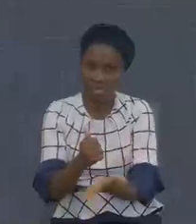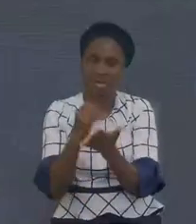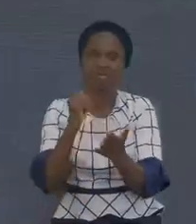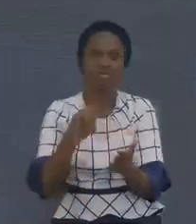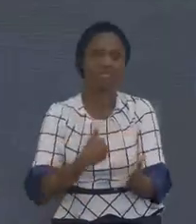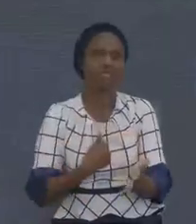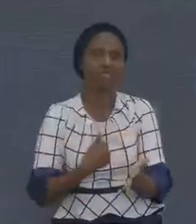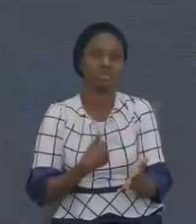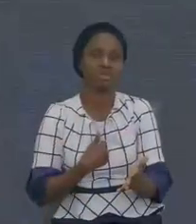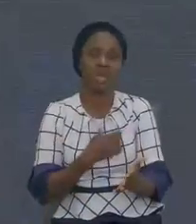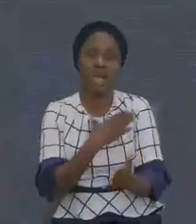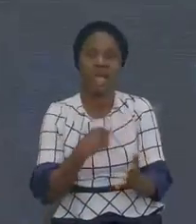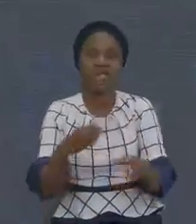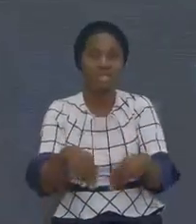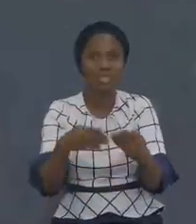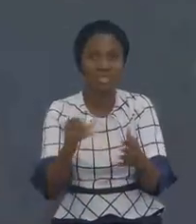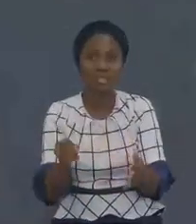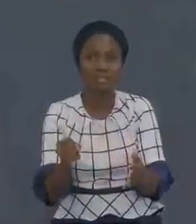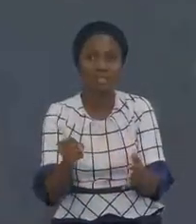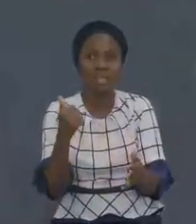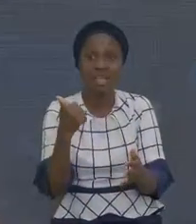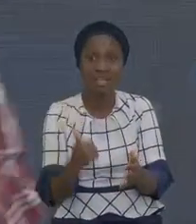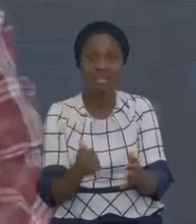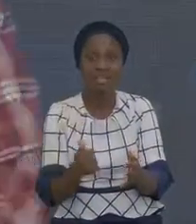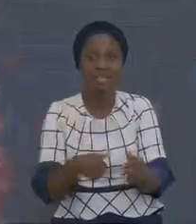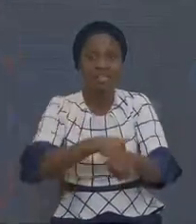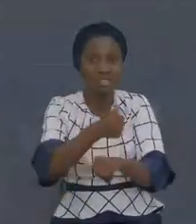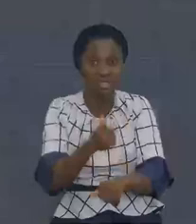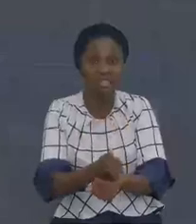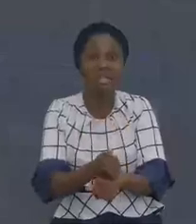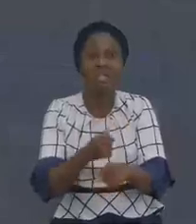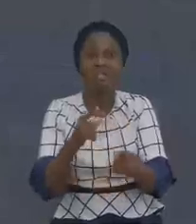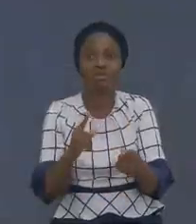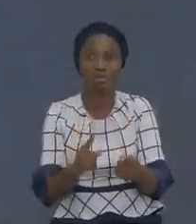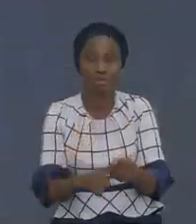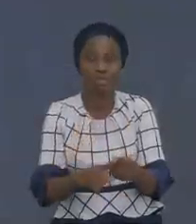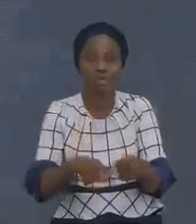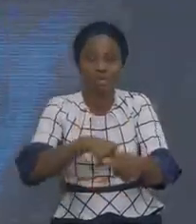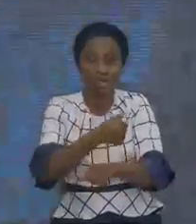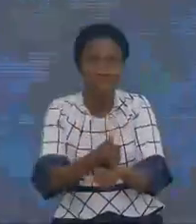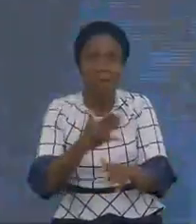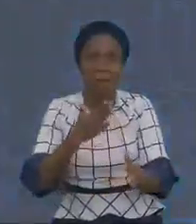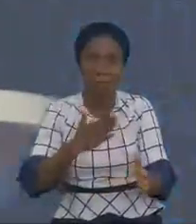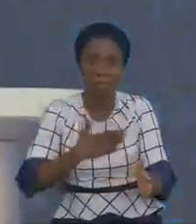Et il donne il prend un décret pour confirmer ma demande.